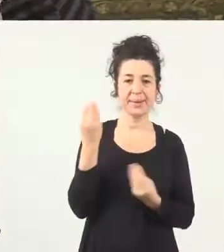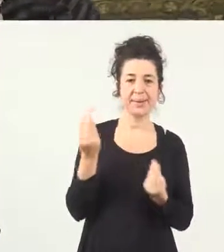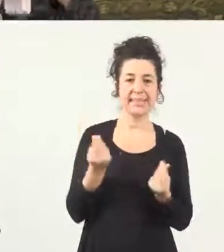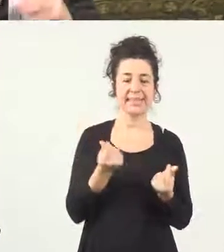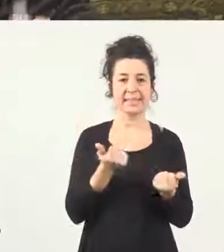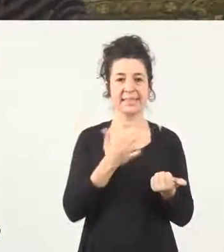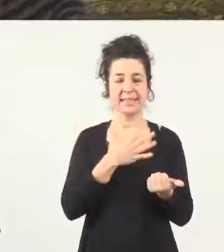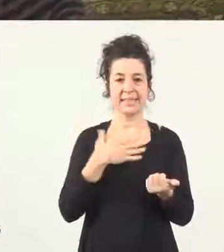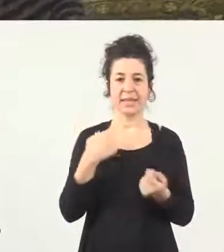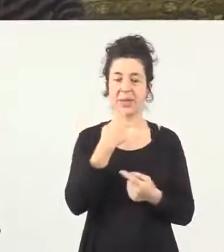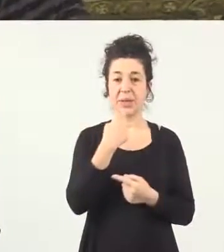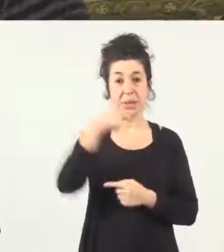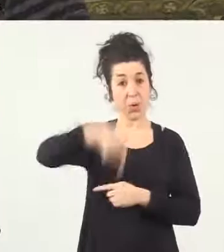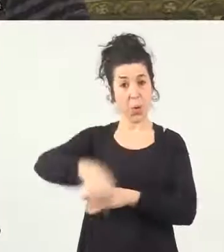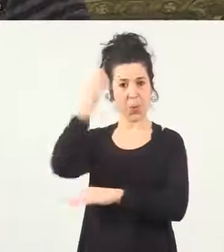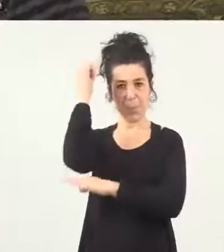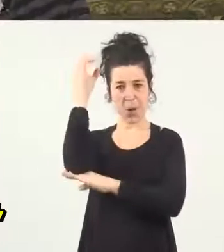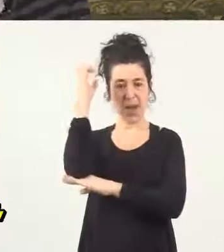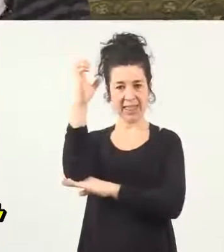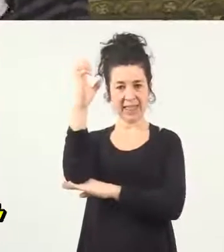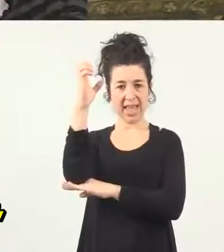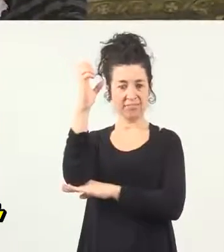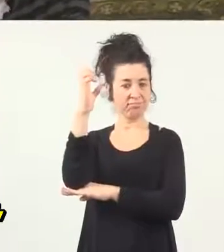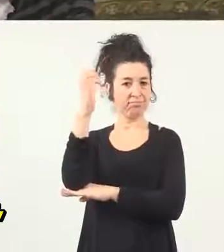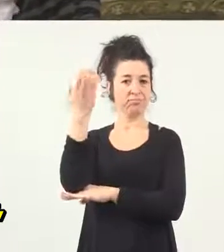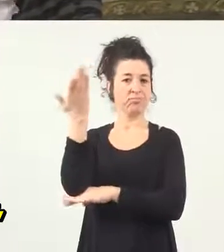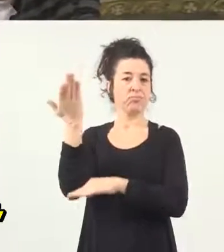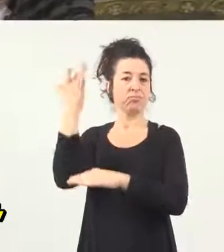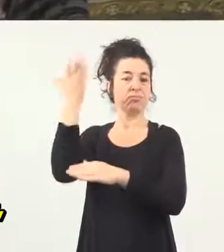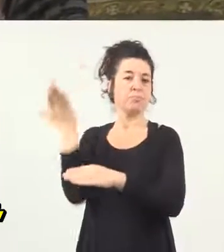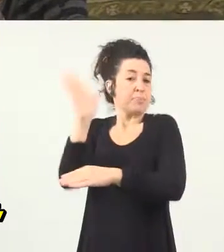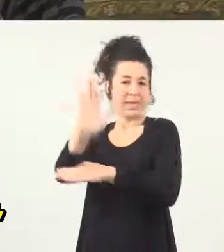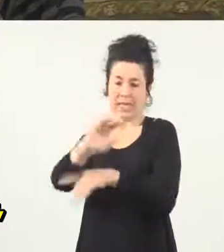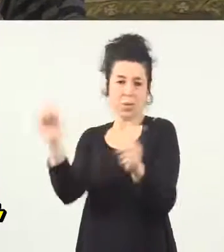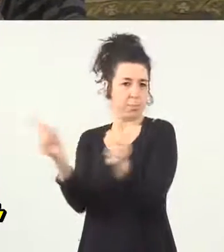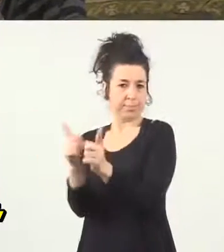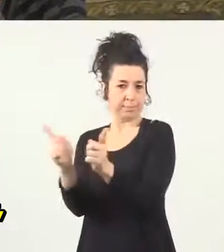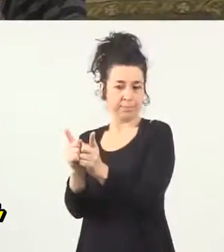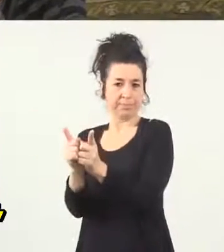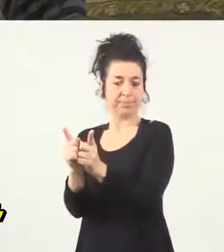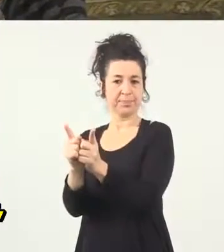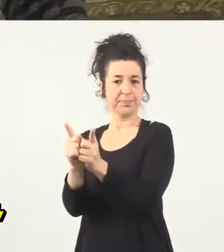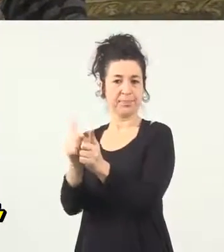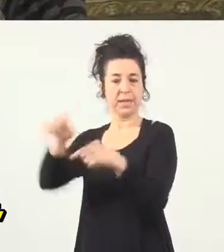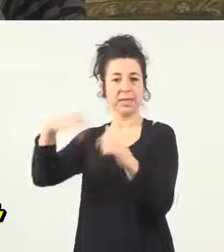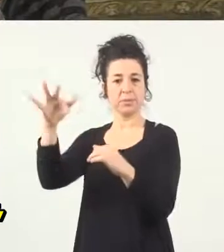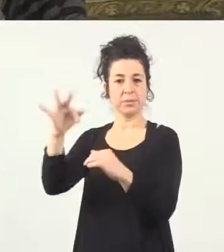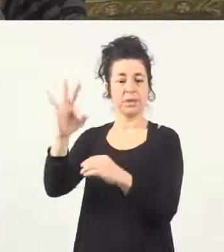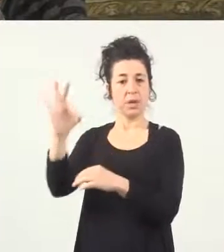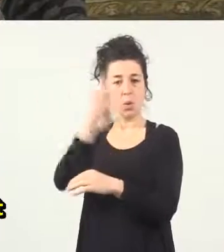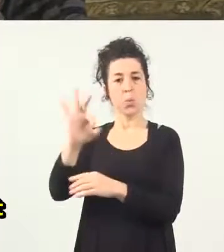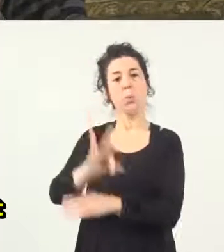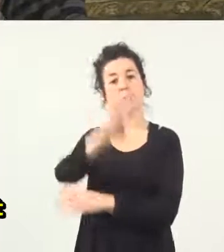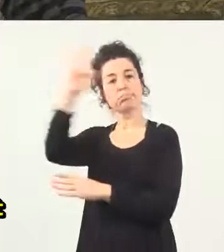Zer esan gaurko islariari buruz, aurkezpen txiki bat egingo dizuet, gero berari pasatuko diot